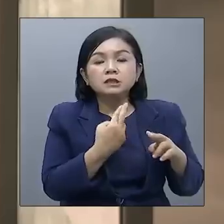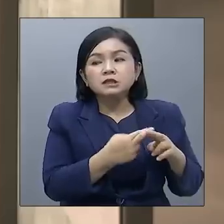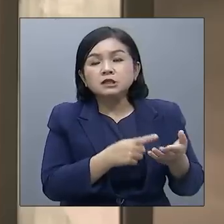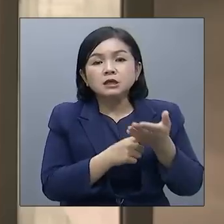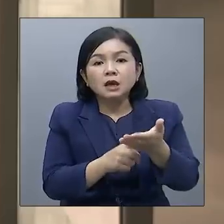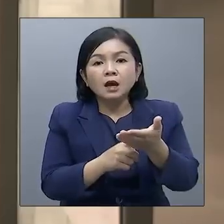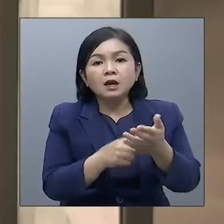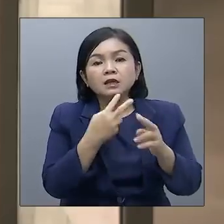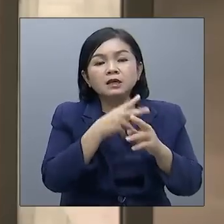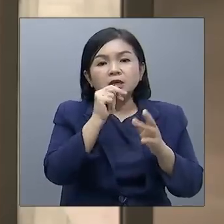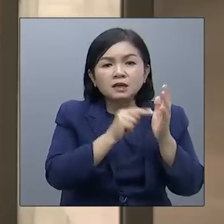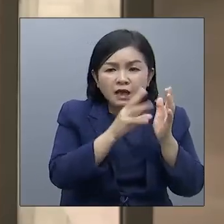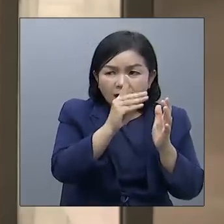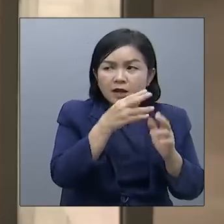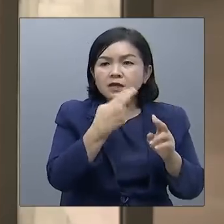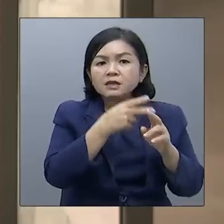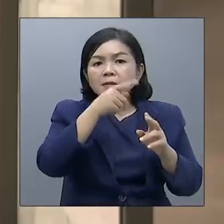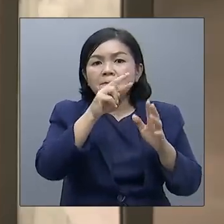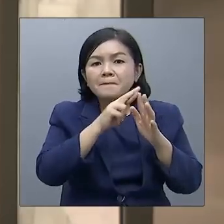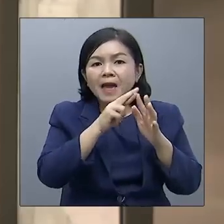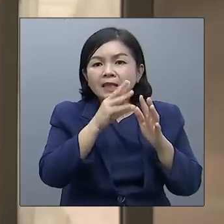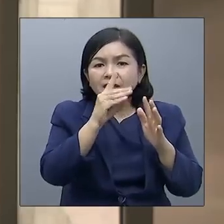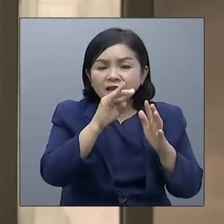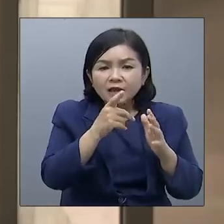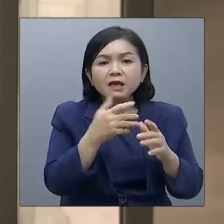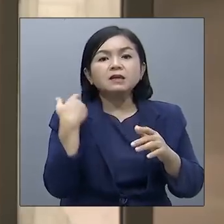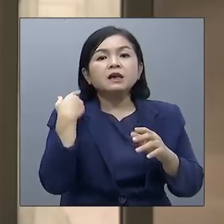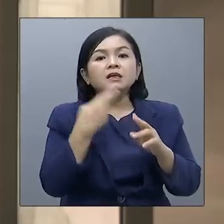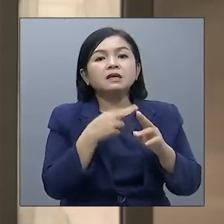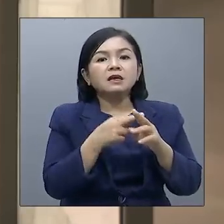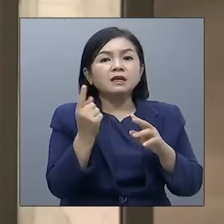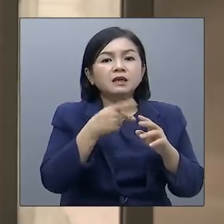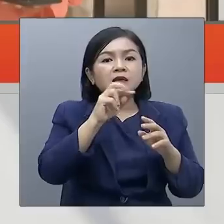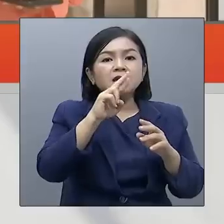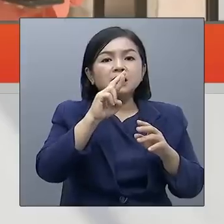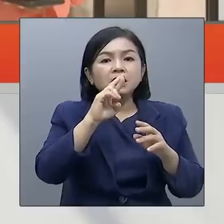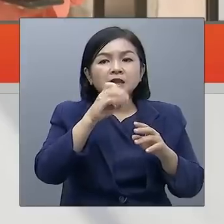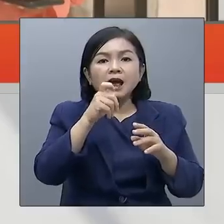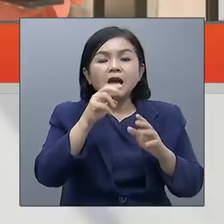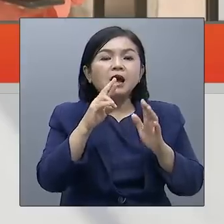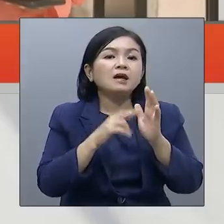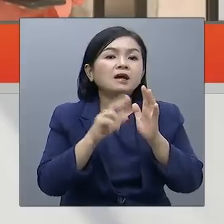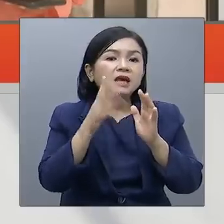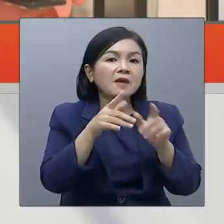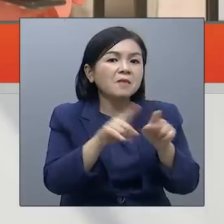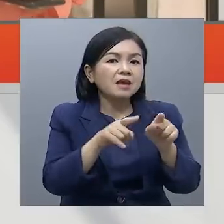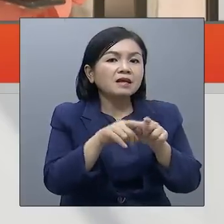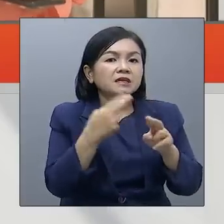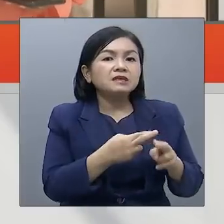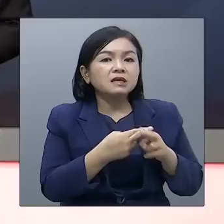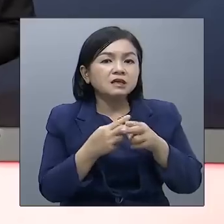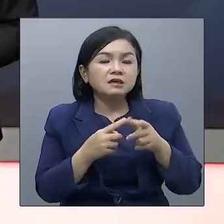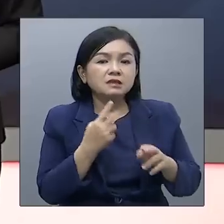ณัฐวุฒิบัวประทุมนายปฏิภาณสันติภาดารวมถึงนายธีรชัยพันธุมาศด้วยค่ะ ค่ะขอบคุณคุณยานี